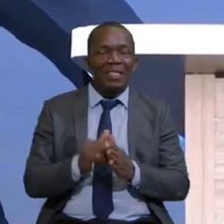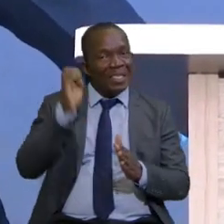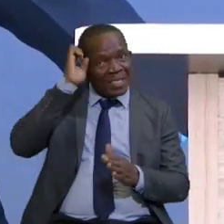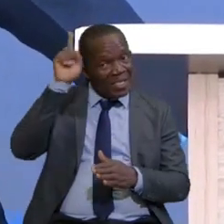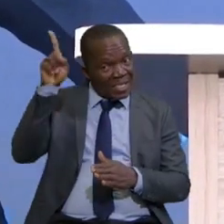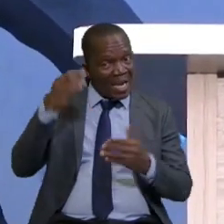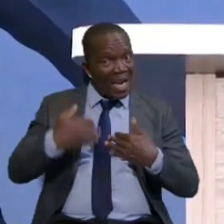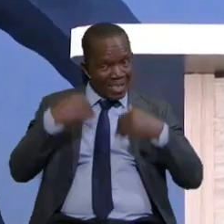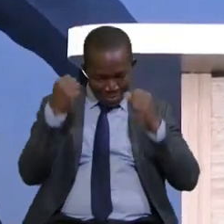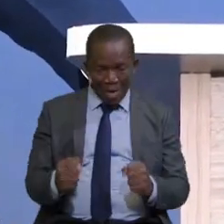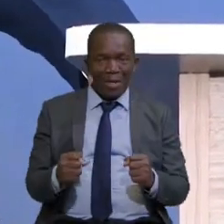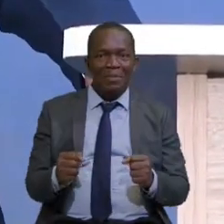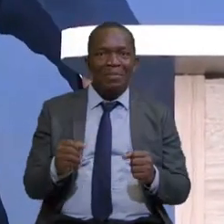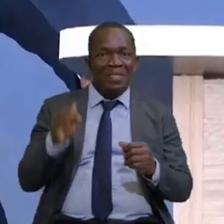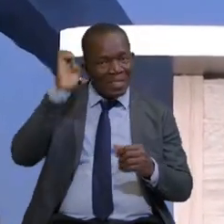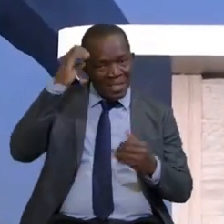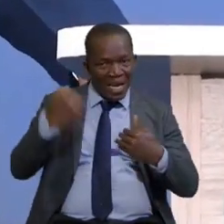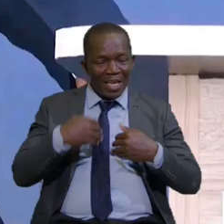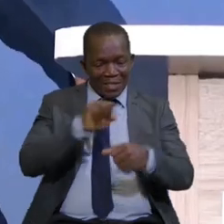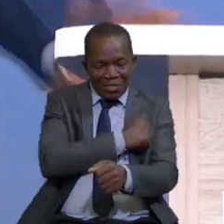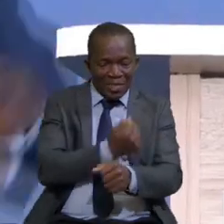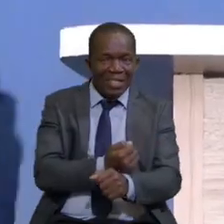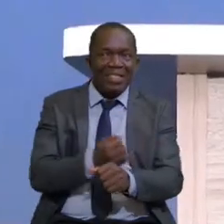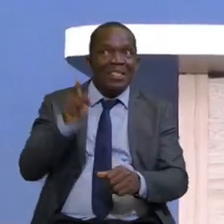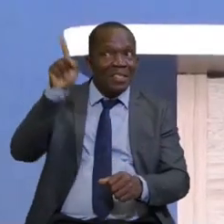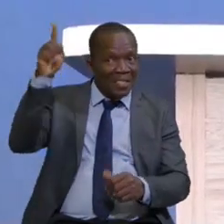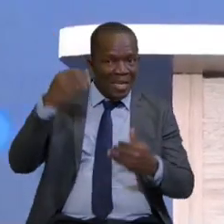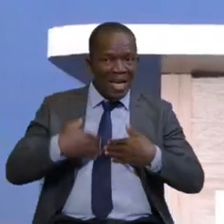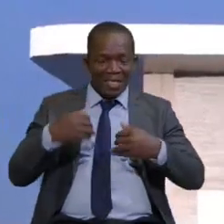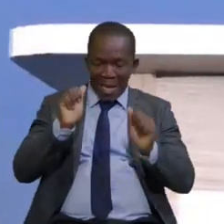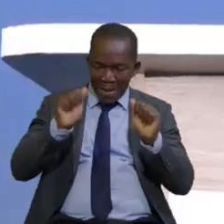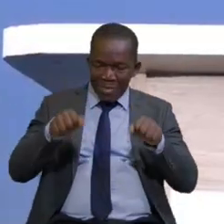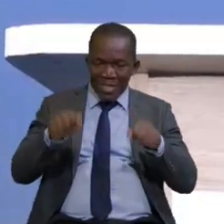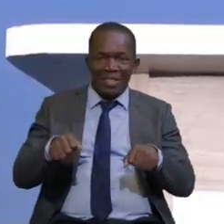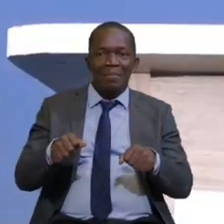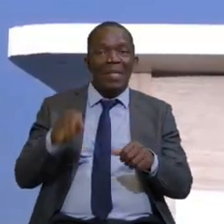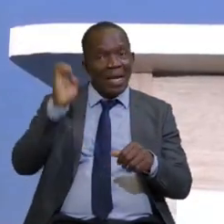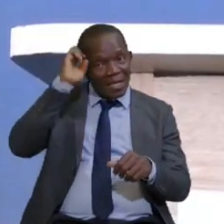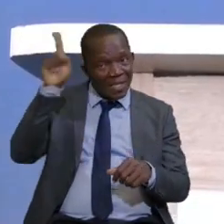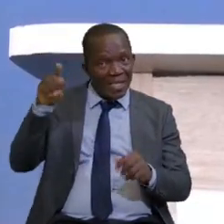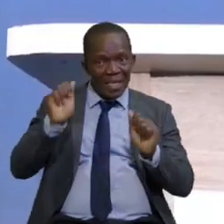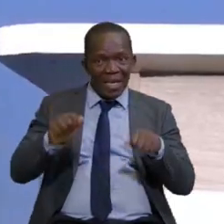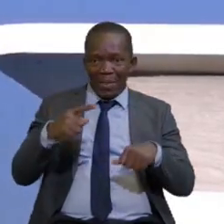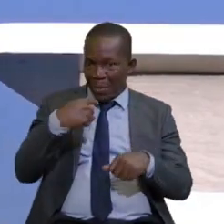Il a la force, il a la capacité. Et est tout puissant.